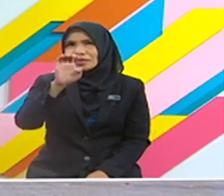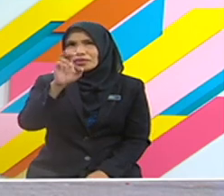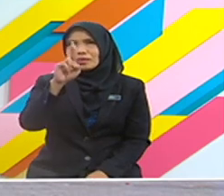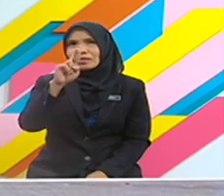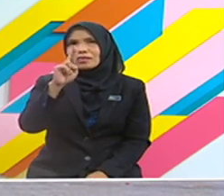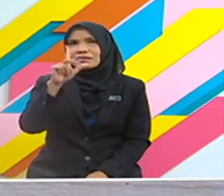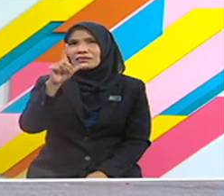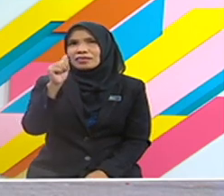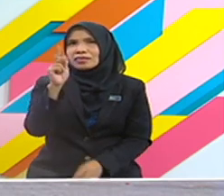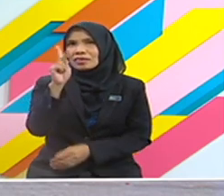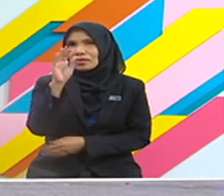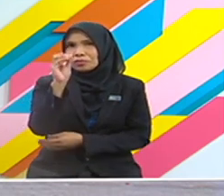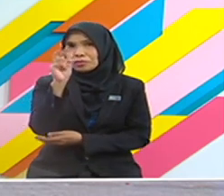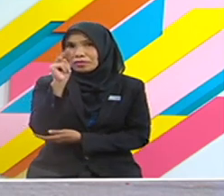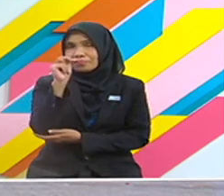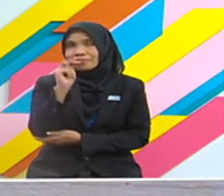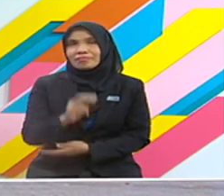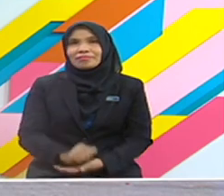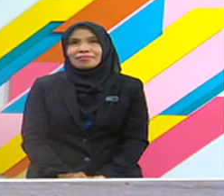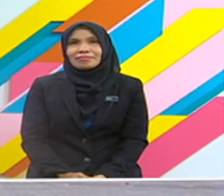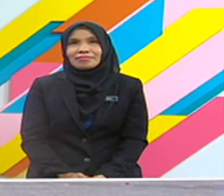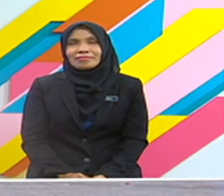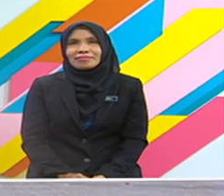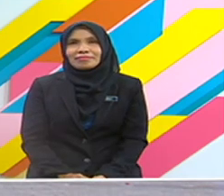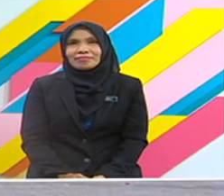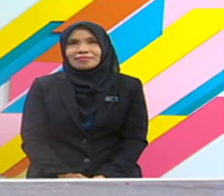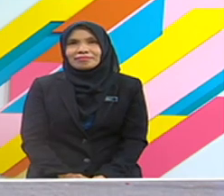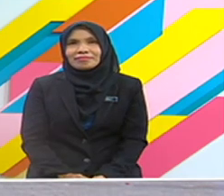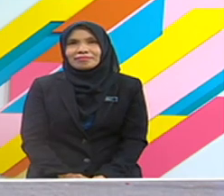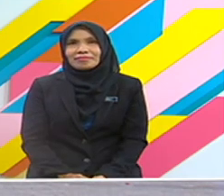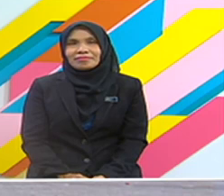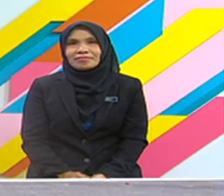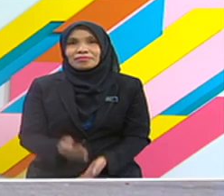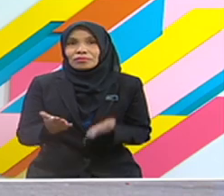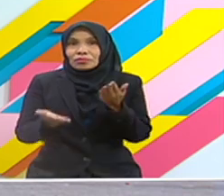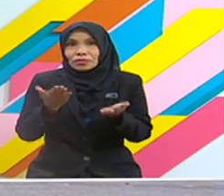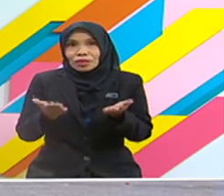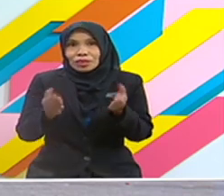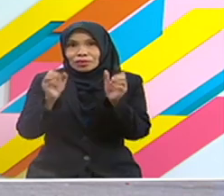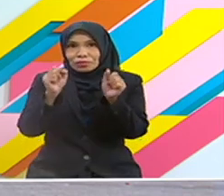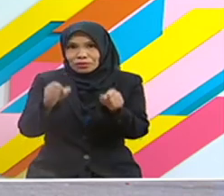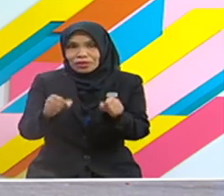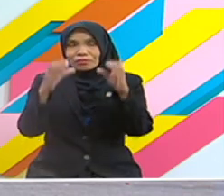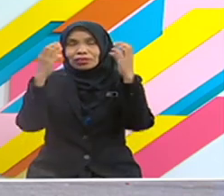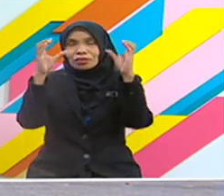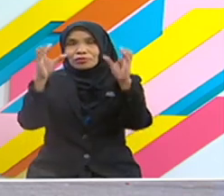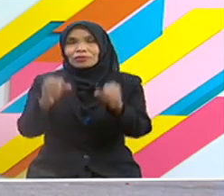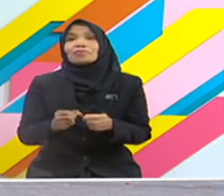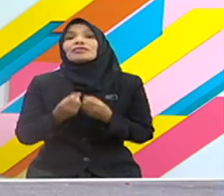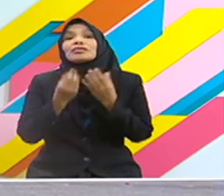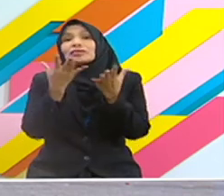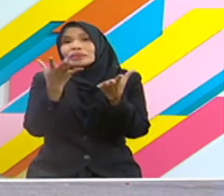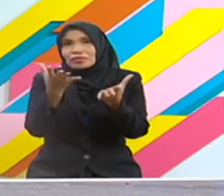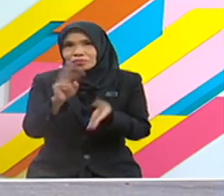kelas. Alhamdulillah. Okey, cikgu. Mungkin kita boleh terangkan kepada murid-murid di rumah ketika ini. Apakah sebenarnya subjek yang